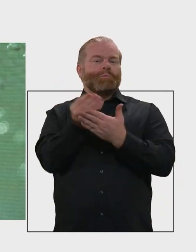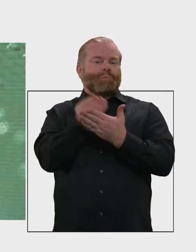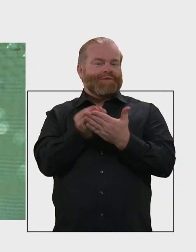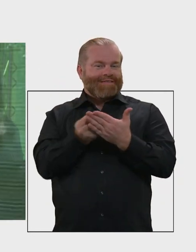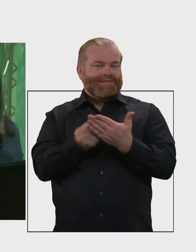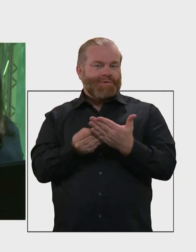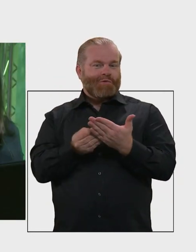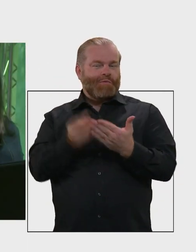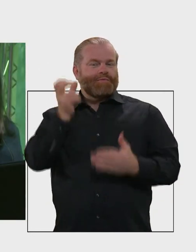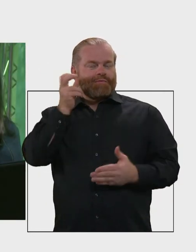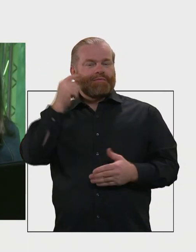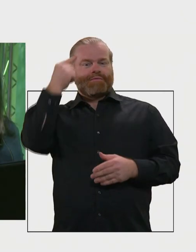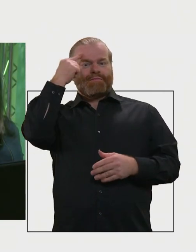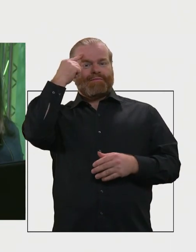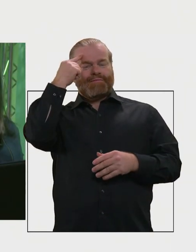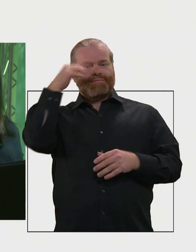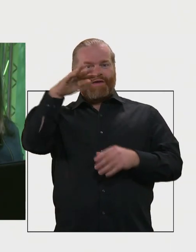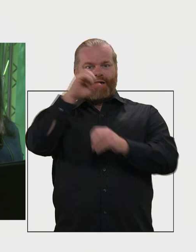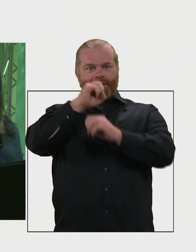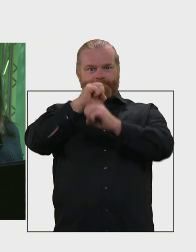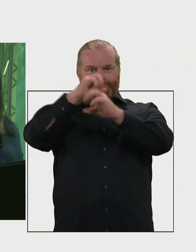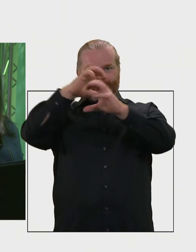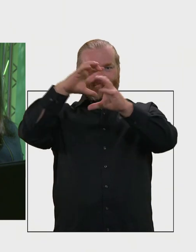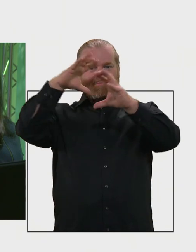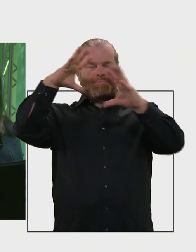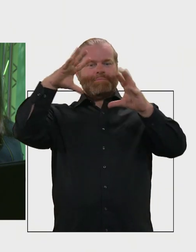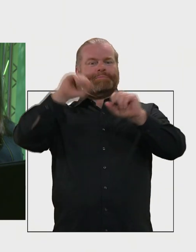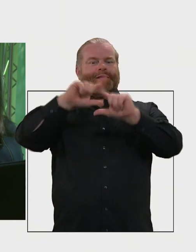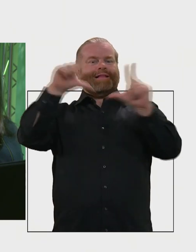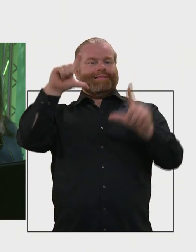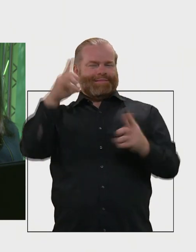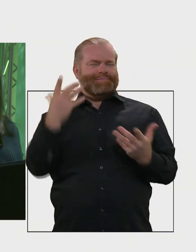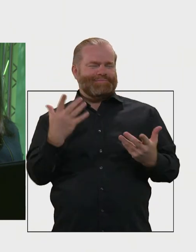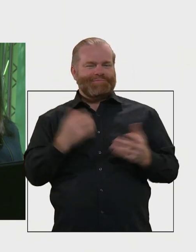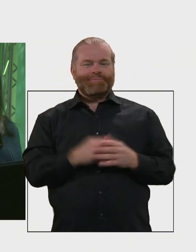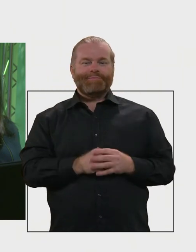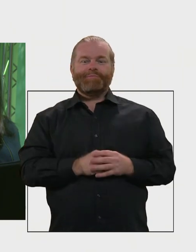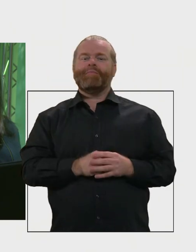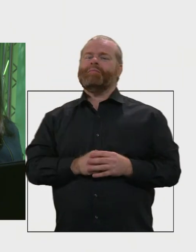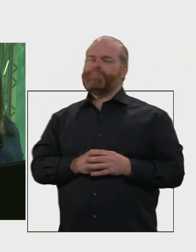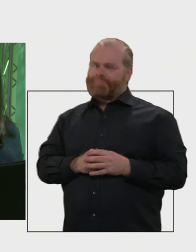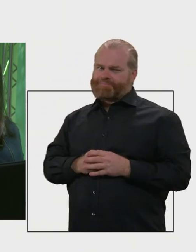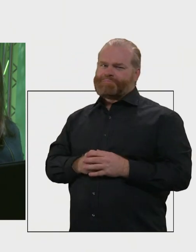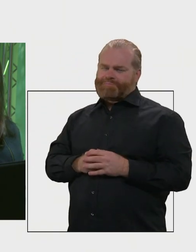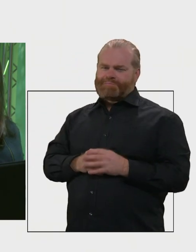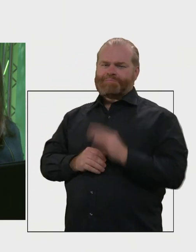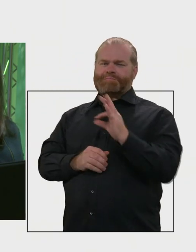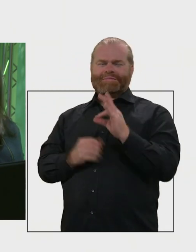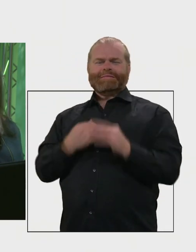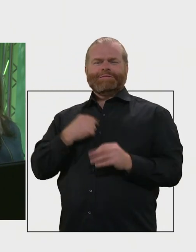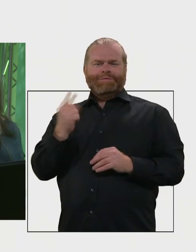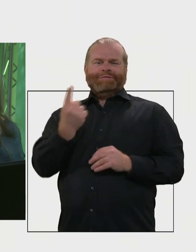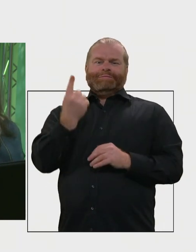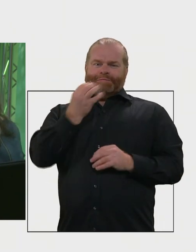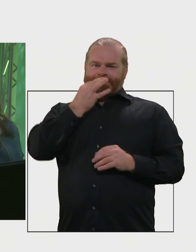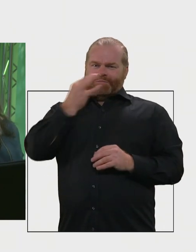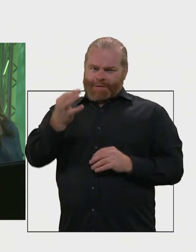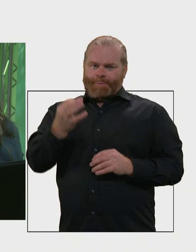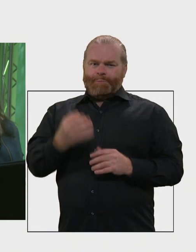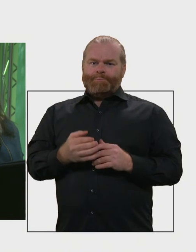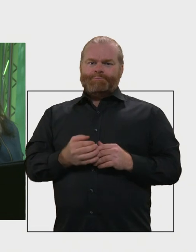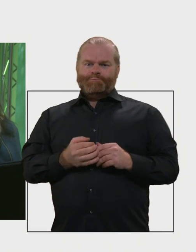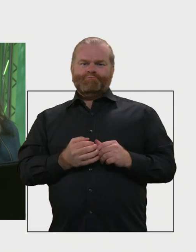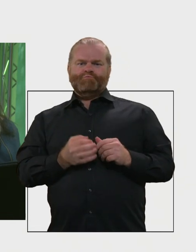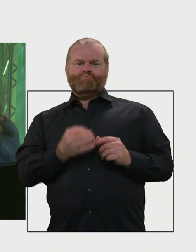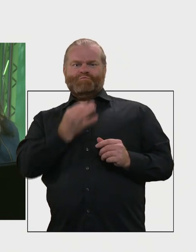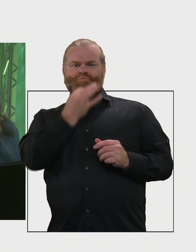wichtig. Komme ich auch direkt mit der Frage zu dir, Christine. Hier ist nämlich, wir haben jetzt die Fragen von euch hier reinbekommen. Ein paar davon möchte